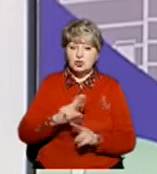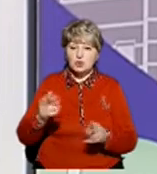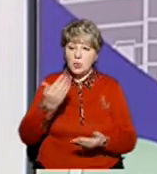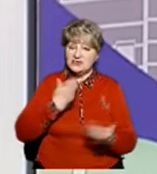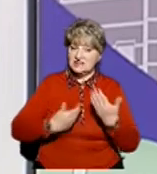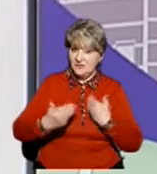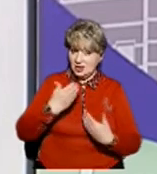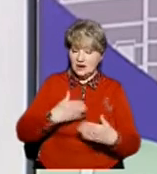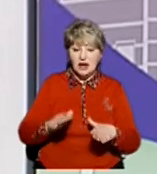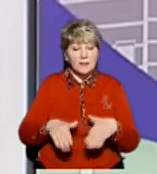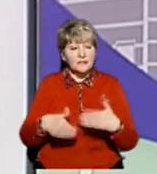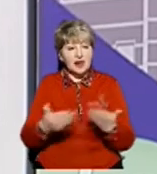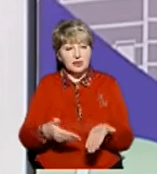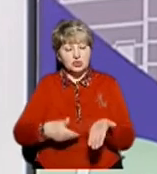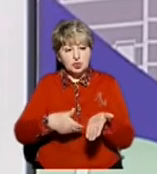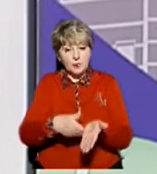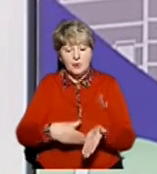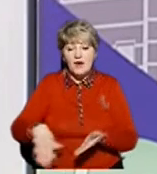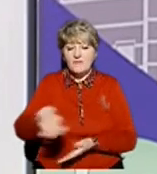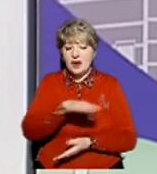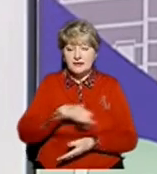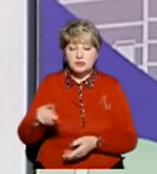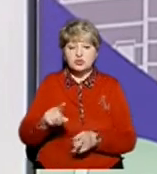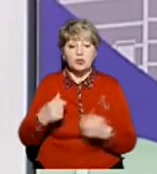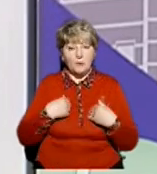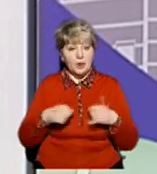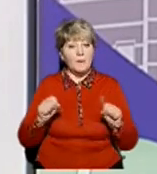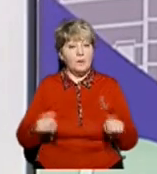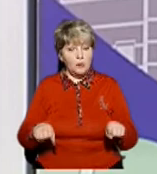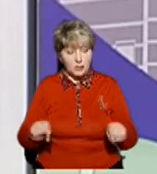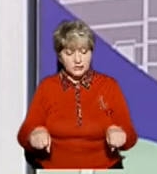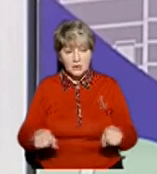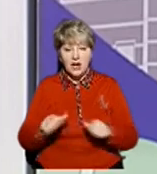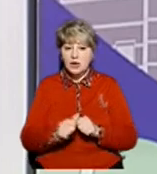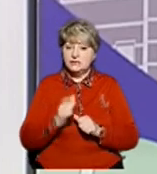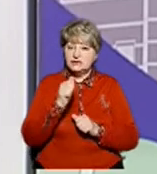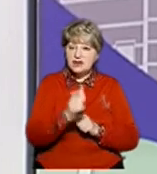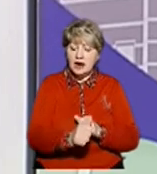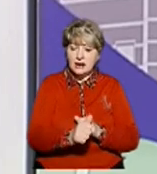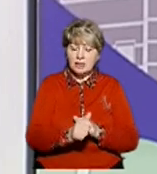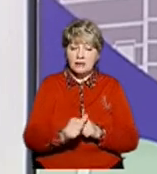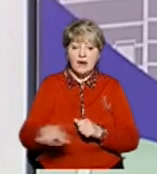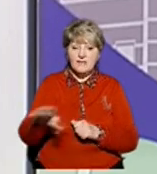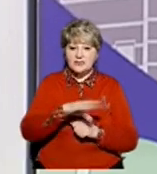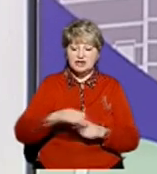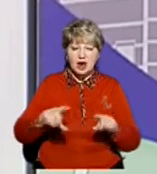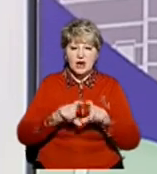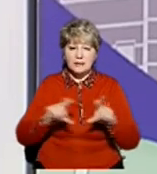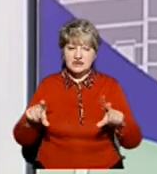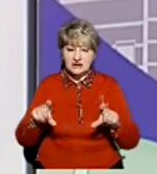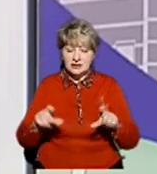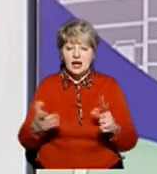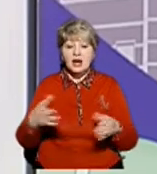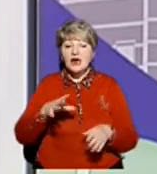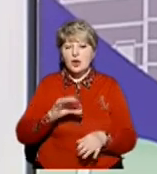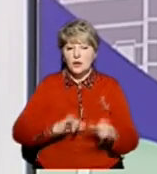звертається, надати допомогу в усьому, чому ми можемо, і, зокрема, в усіх комунальних закладах, де ми їх розміщуємо,